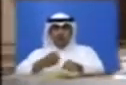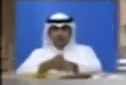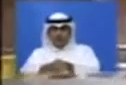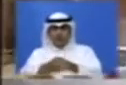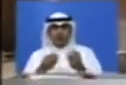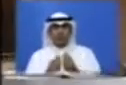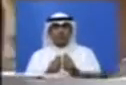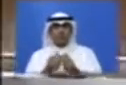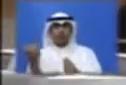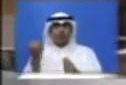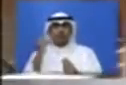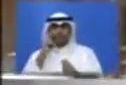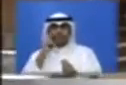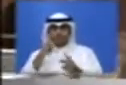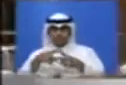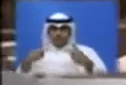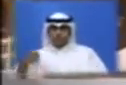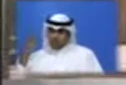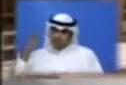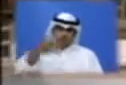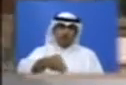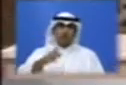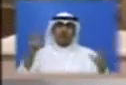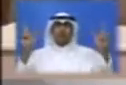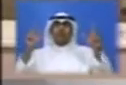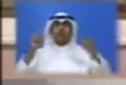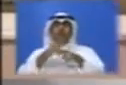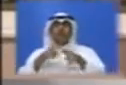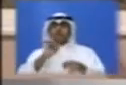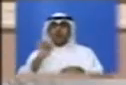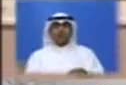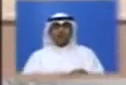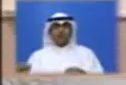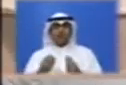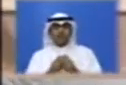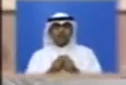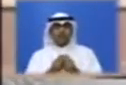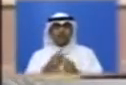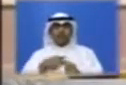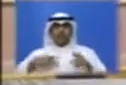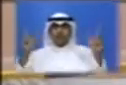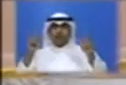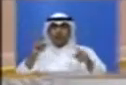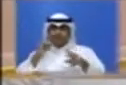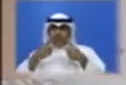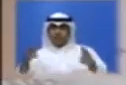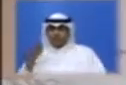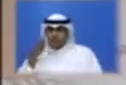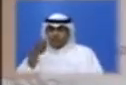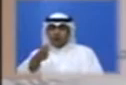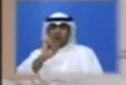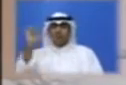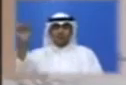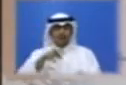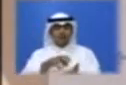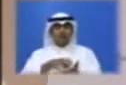الاستعدادات كانت لنا زيارة ميدانية اليوم لمسلخ محافظة حول المركزي الذي يعد الأحدث